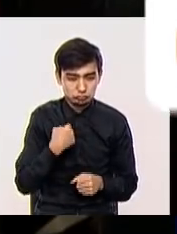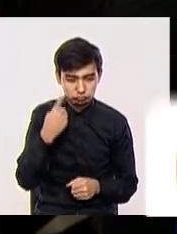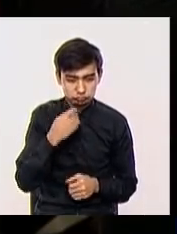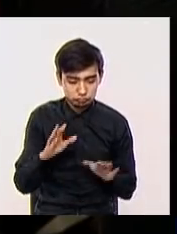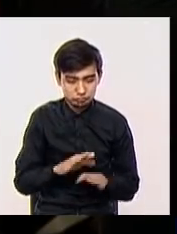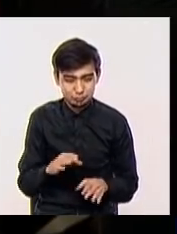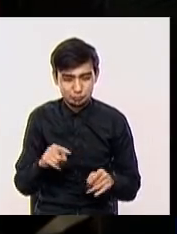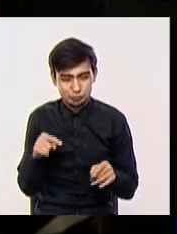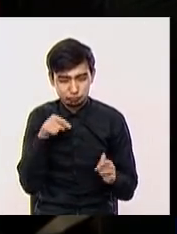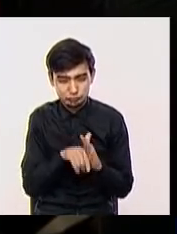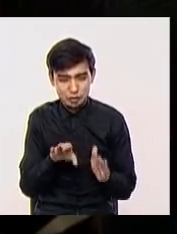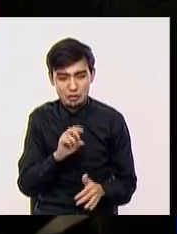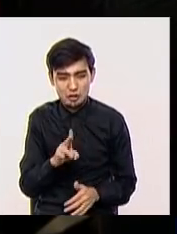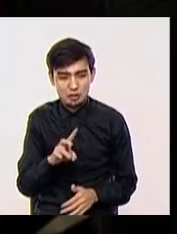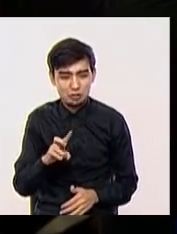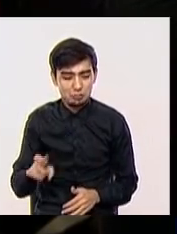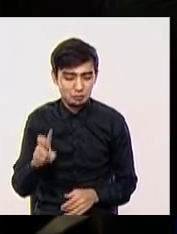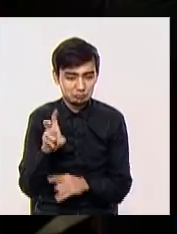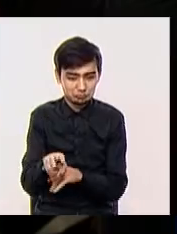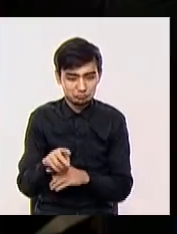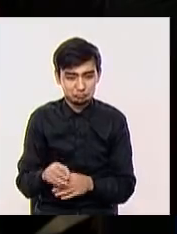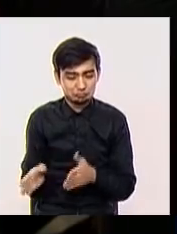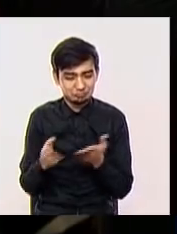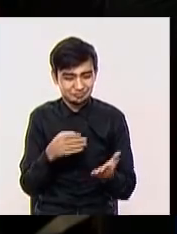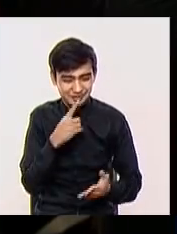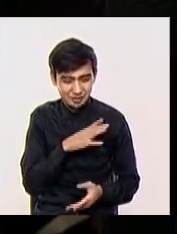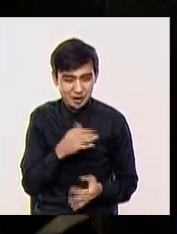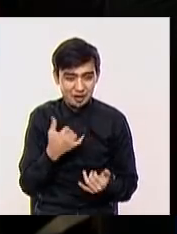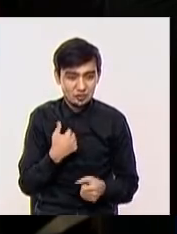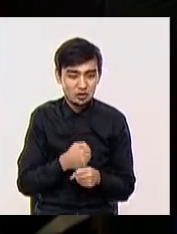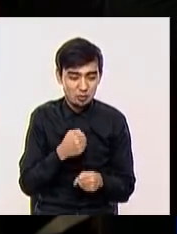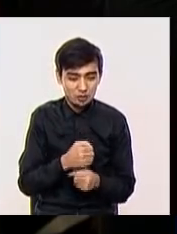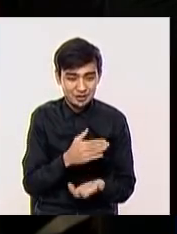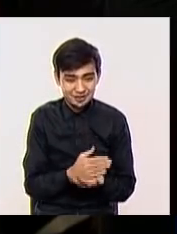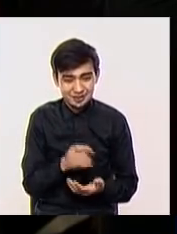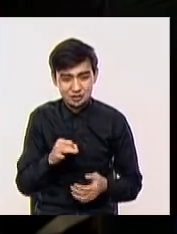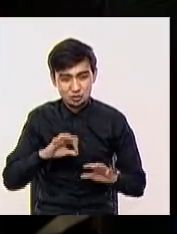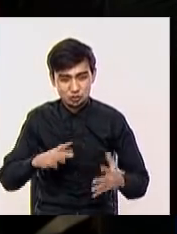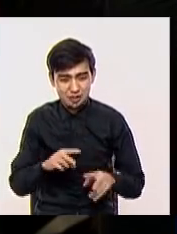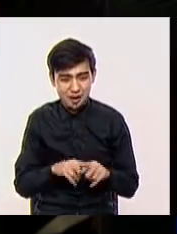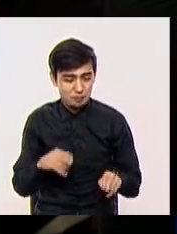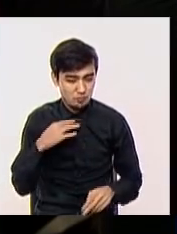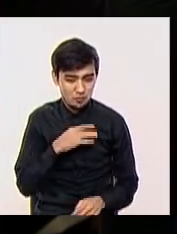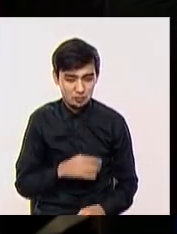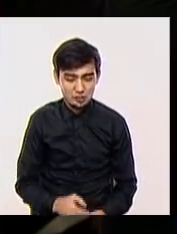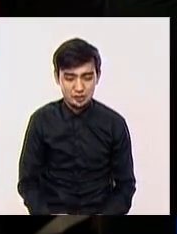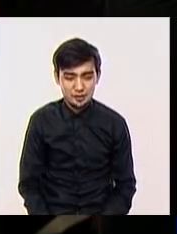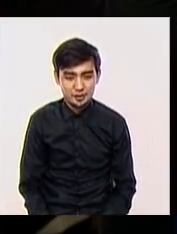обращайтесь в КНБ. Поэтому насчет этого мы сейчас работаем, и таких случаев очень много.